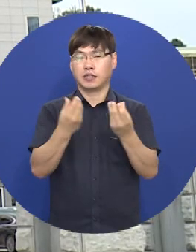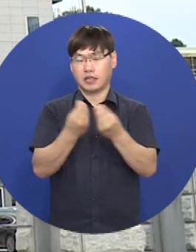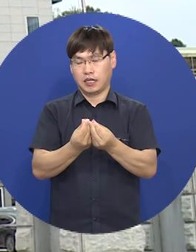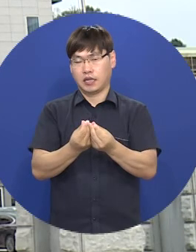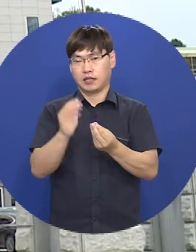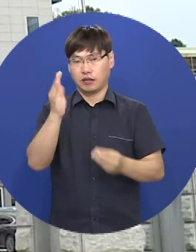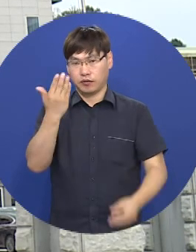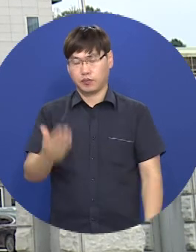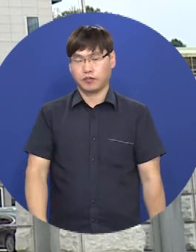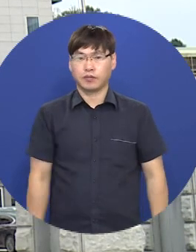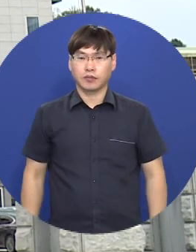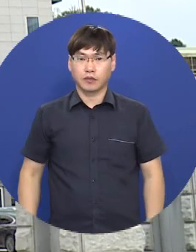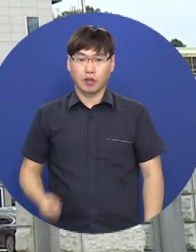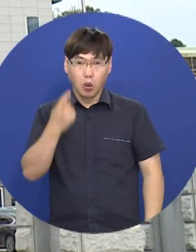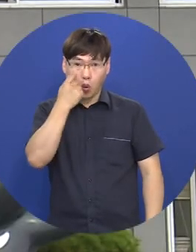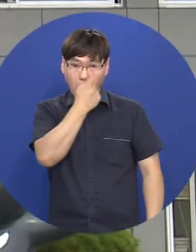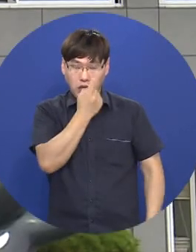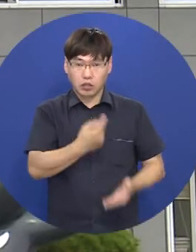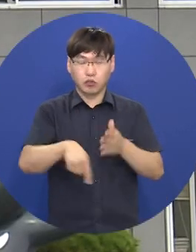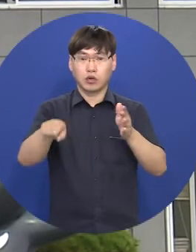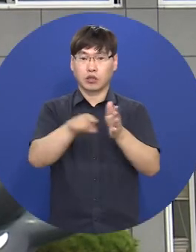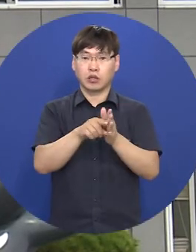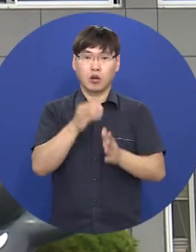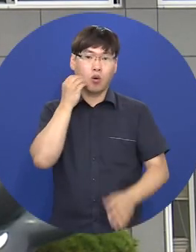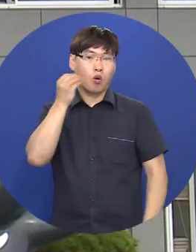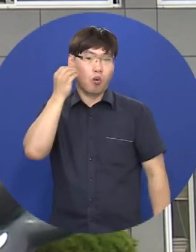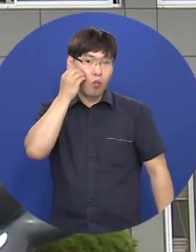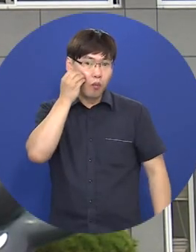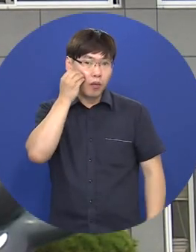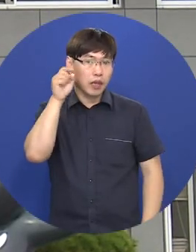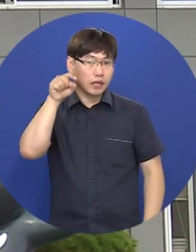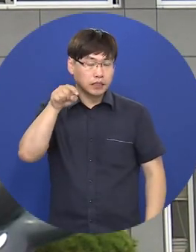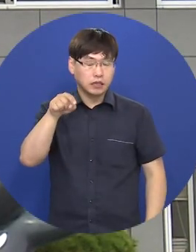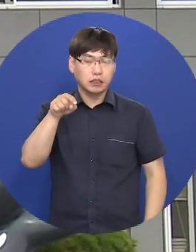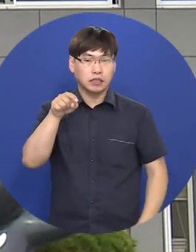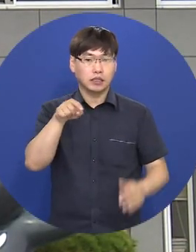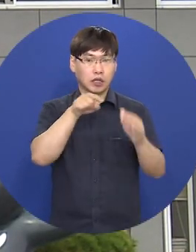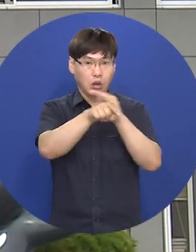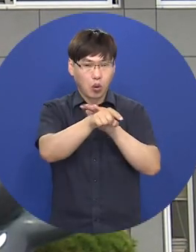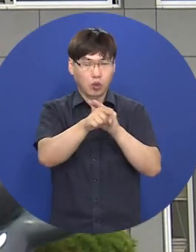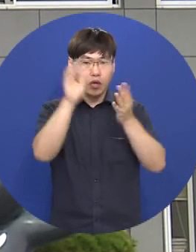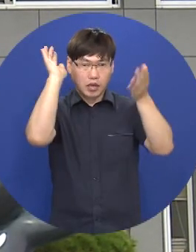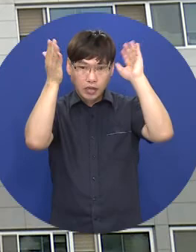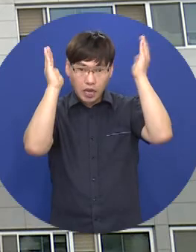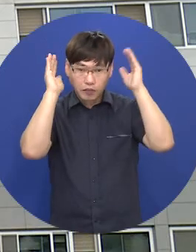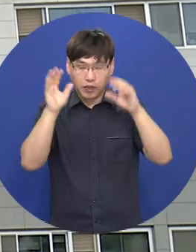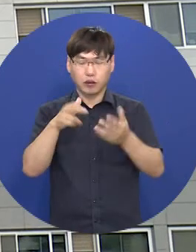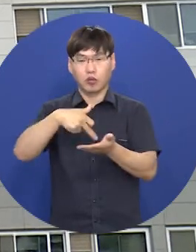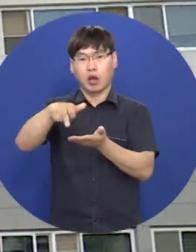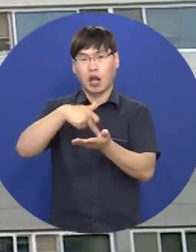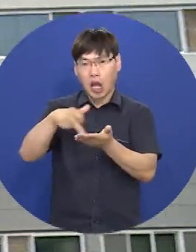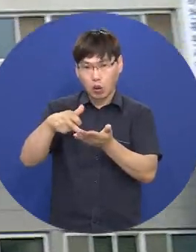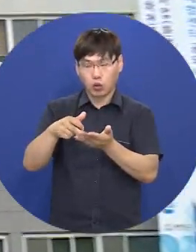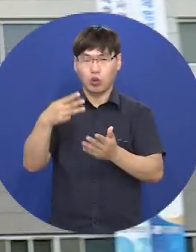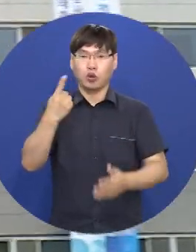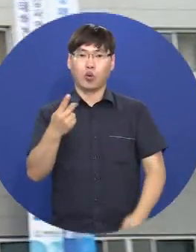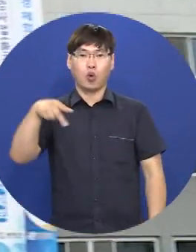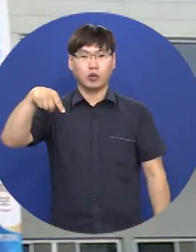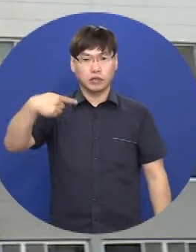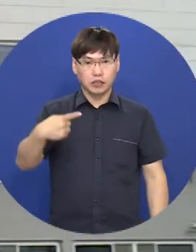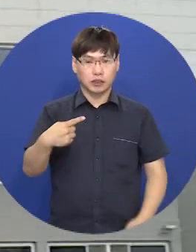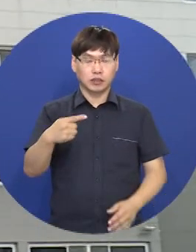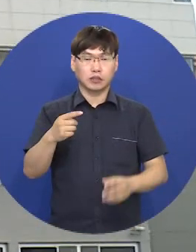적용됩니다. 대상자 확인은 온라인으로는 국민비서 알림 서비스 및 네이버 앱, 카카오톡,